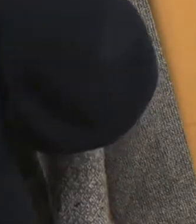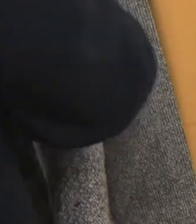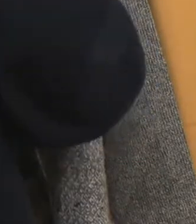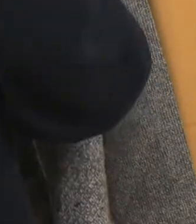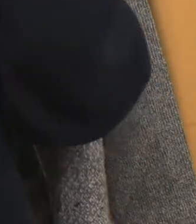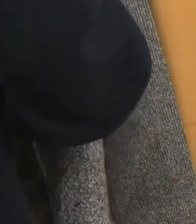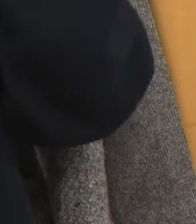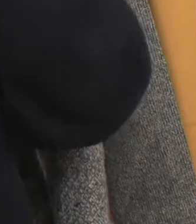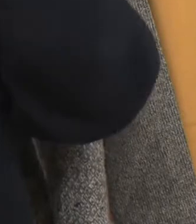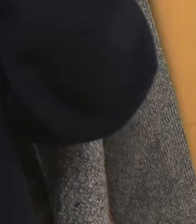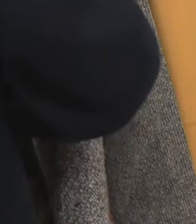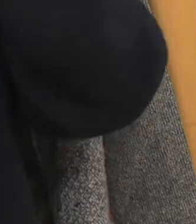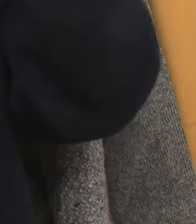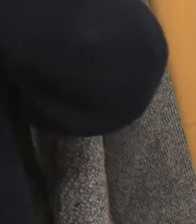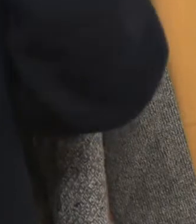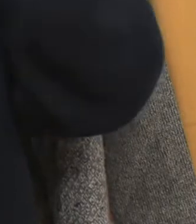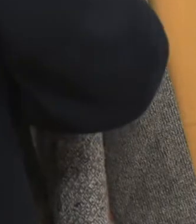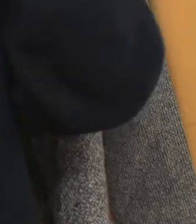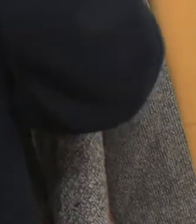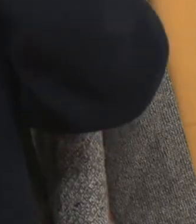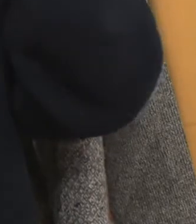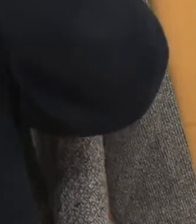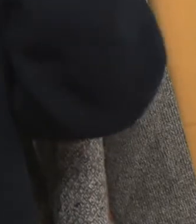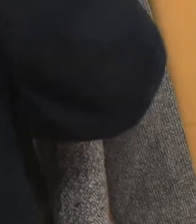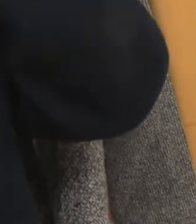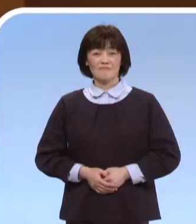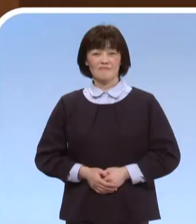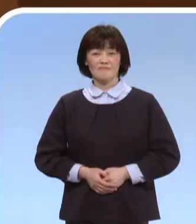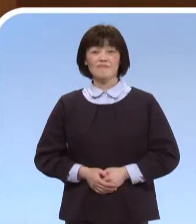今週の輝きさん。